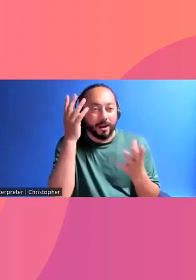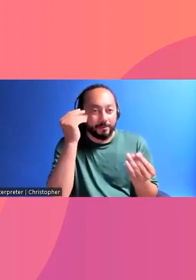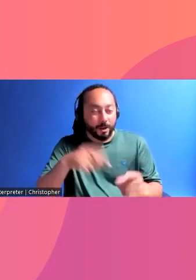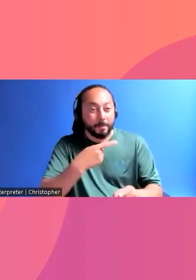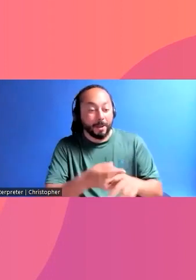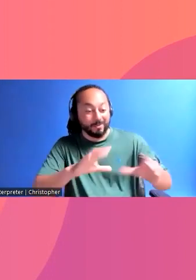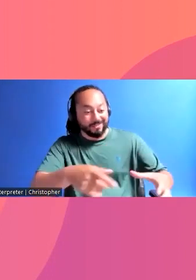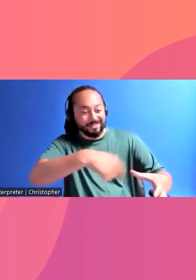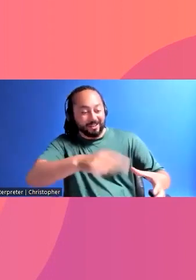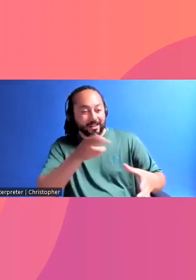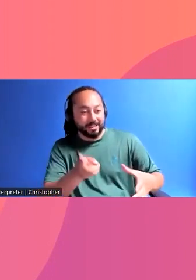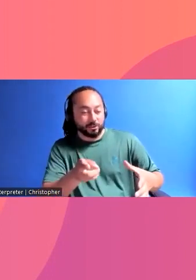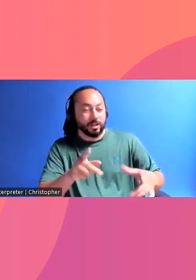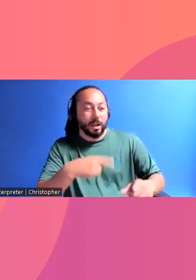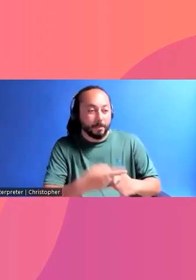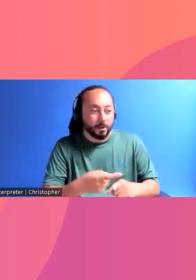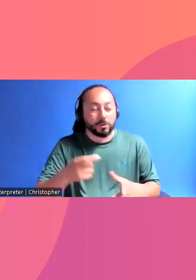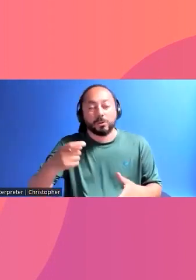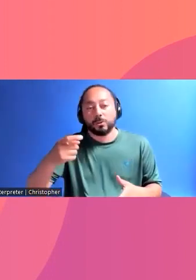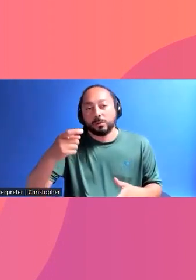la Ohio State University.